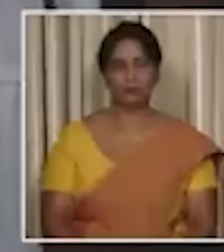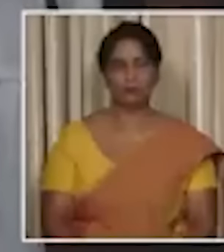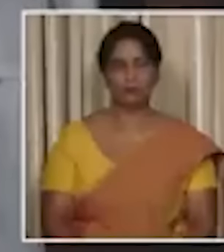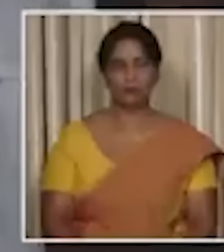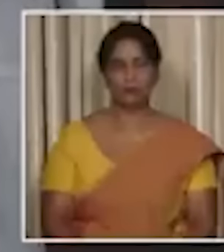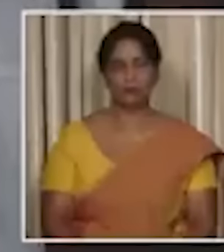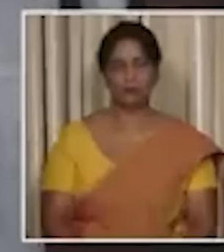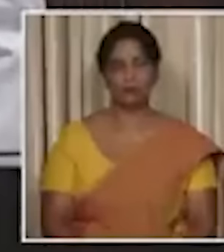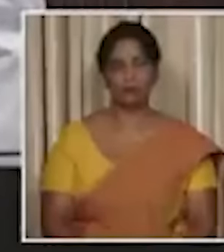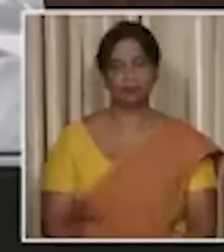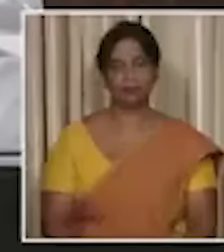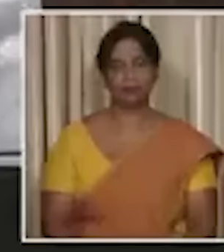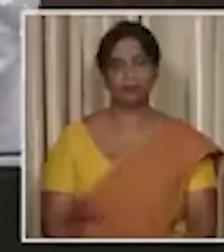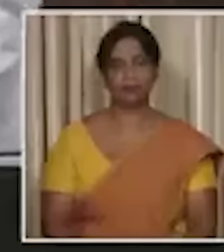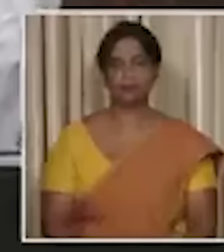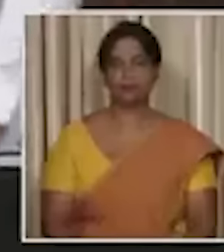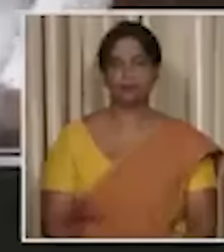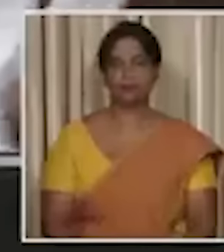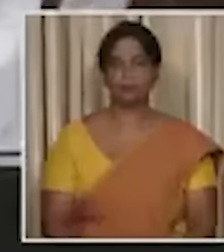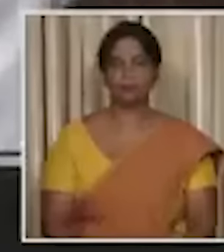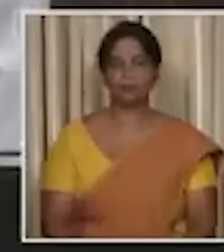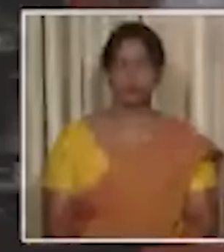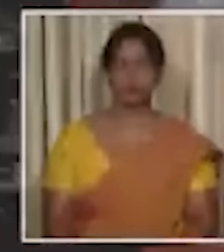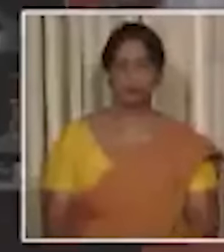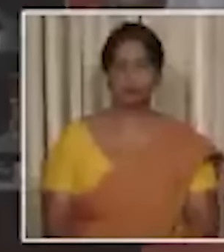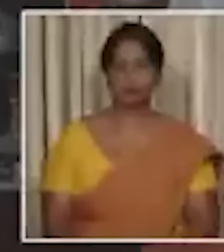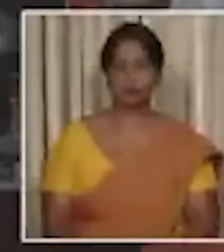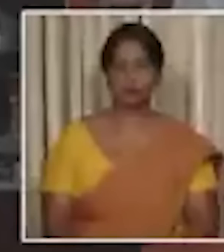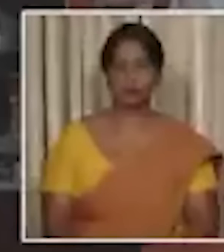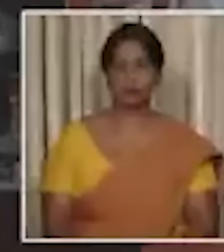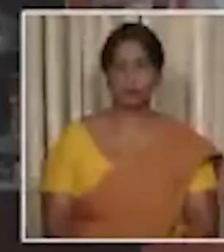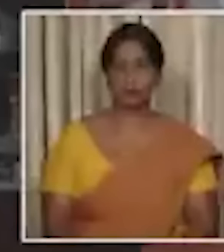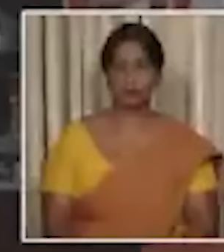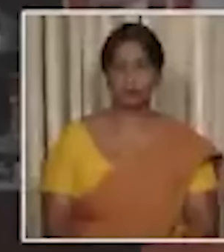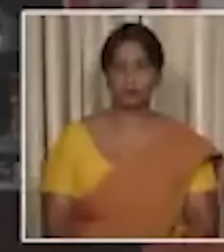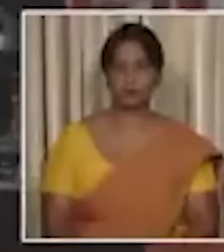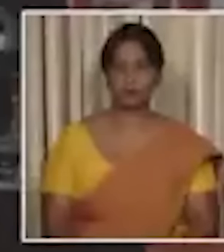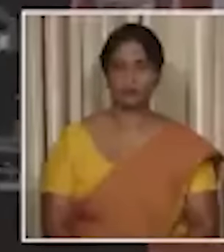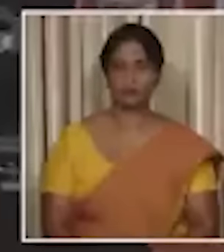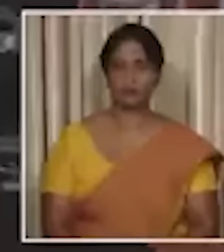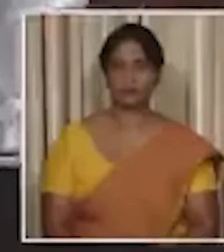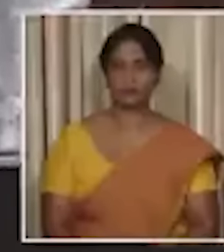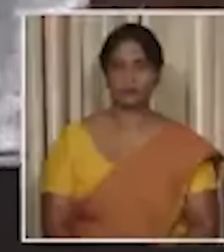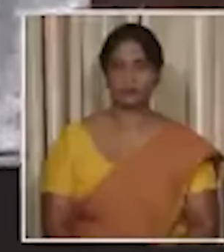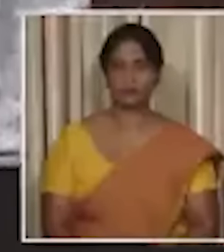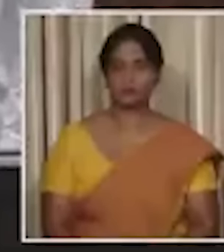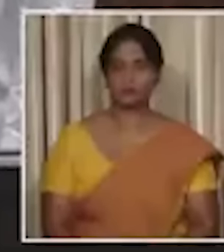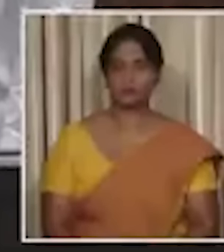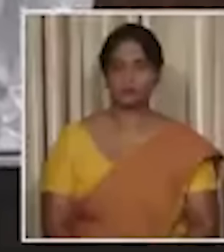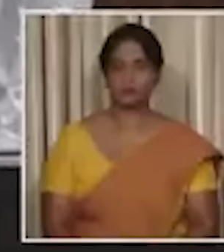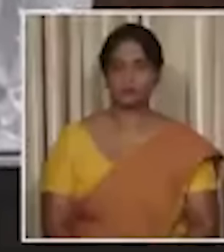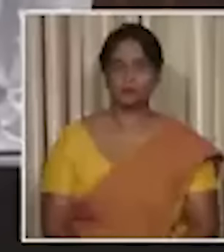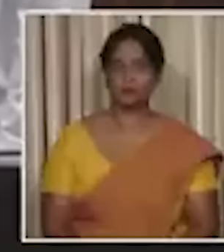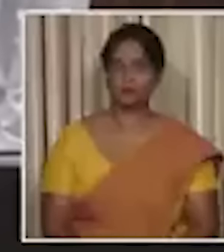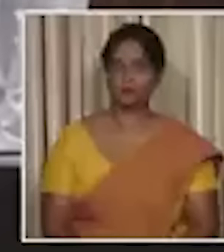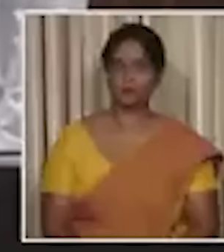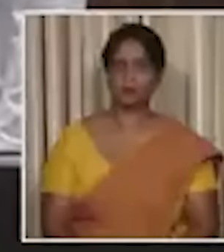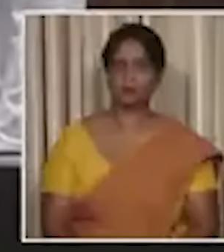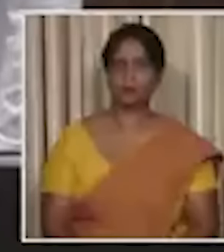கருதப்படுகின்றது. பிரதி சபாநாயகராக பெண் ஒருவர் நியமிக்கப்படுவார் என பல கருத்துக்கள் வெளிவந்திருந்தன. எனினும் பிரதி சபாநாயகர் பதவியானது முஸ்லீம்